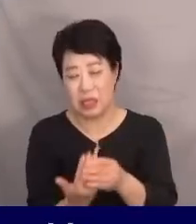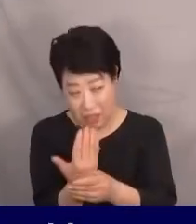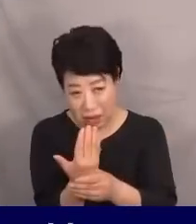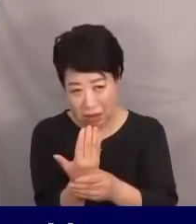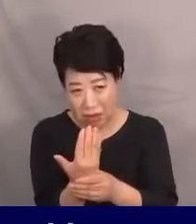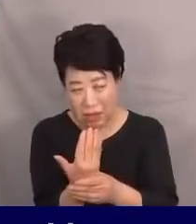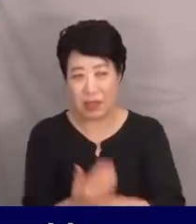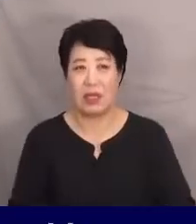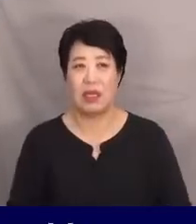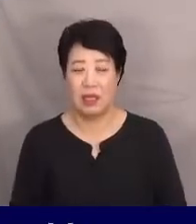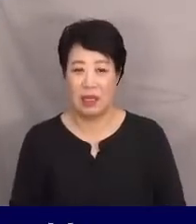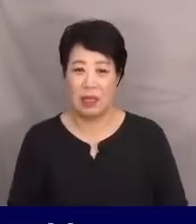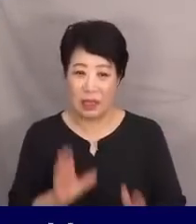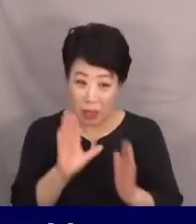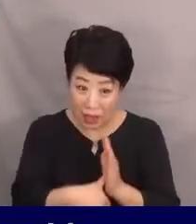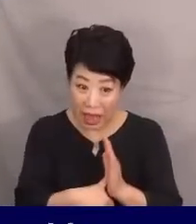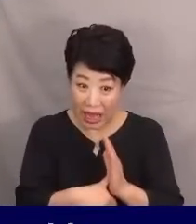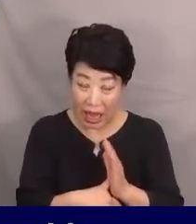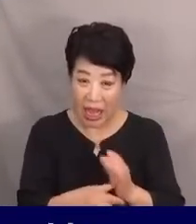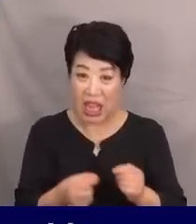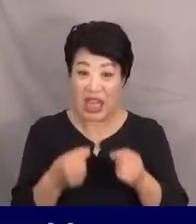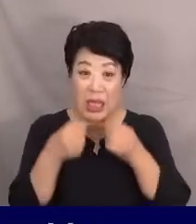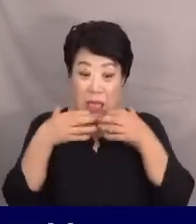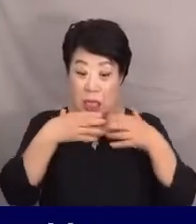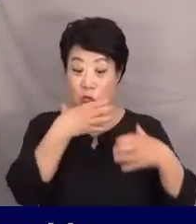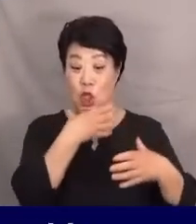그때 김수영,